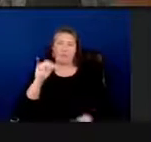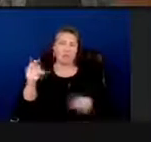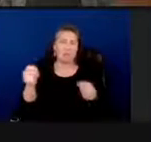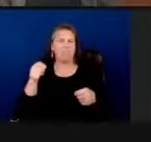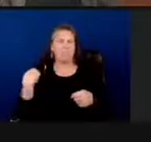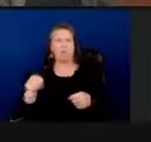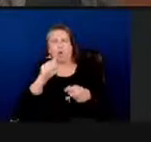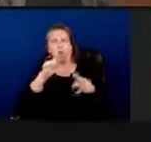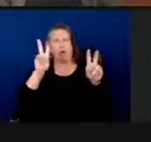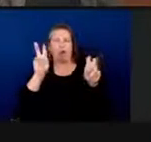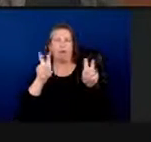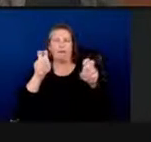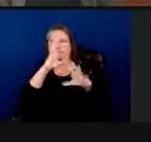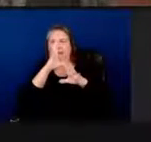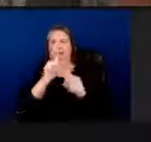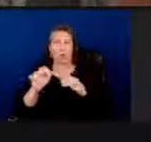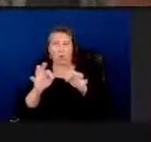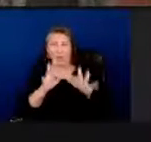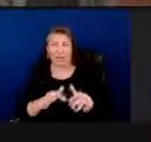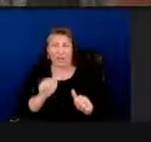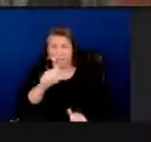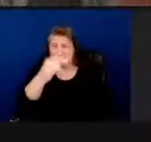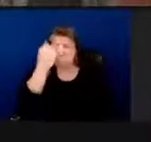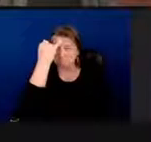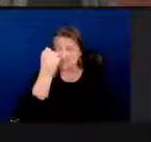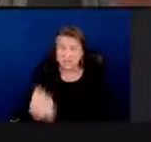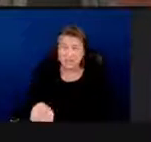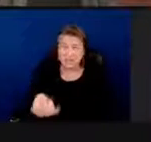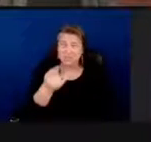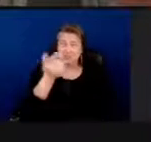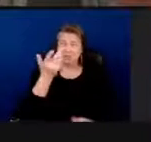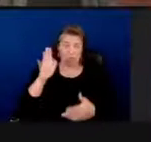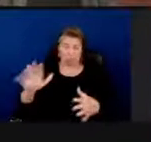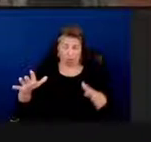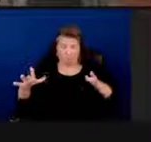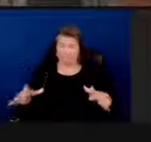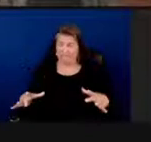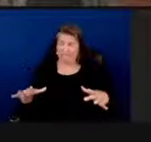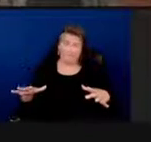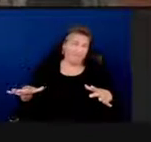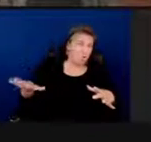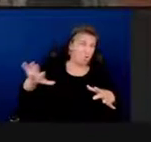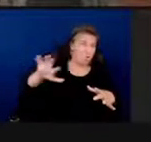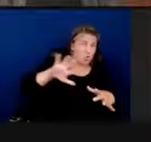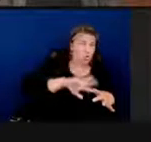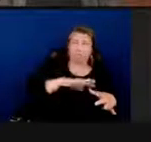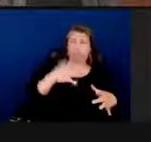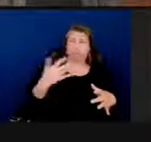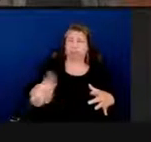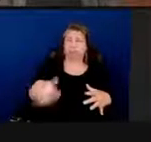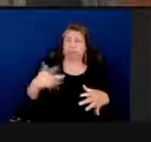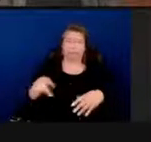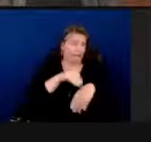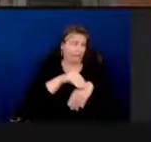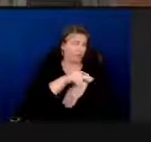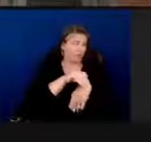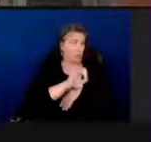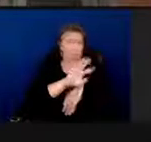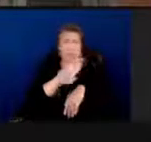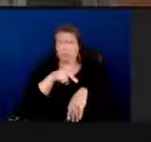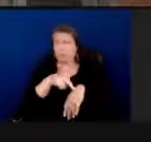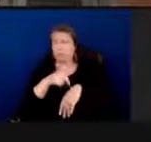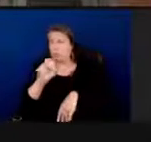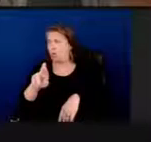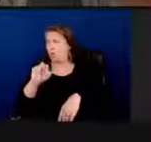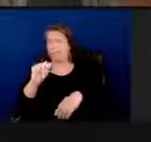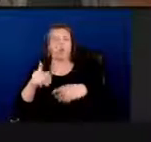الذي يعمل على أنه هو المنسق المجند. إذن فكروا بما هي المسؤوليات